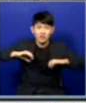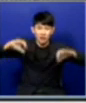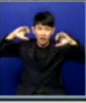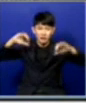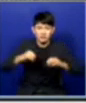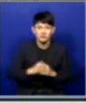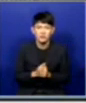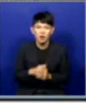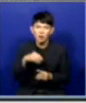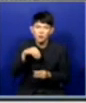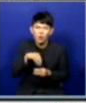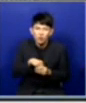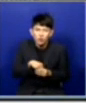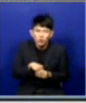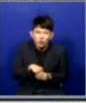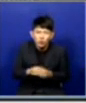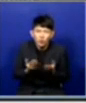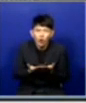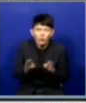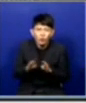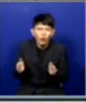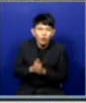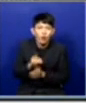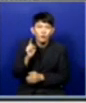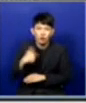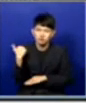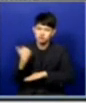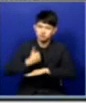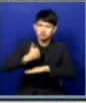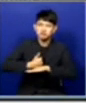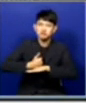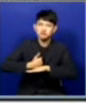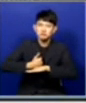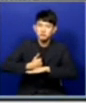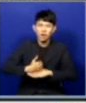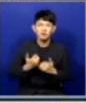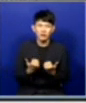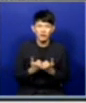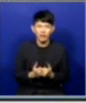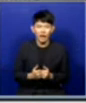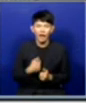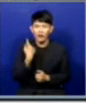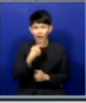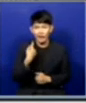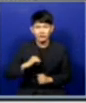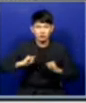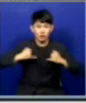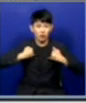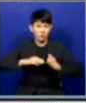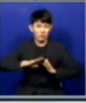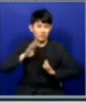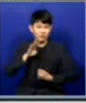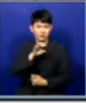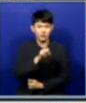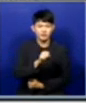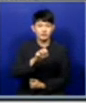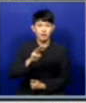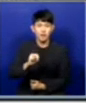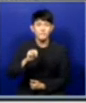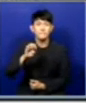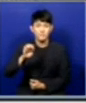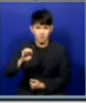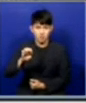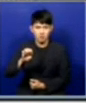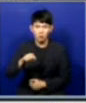ป็นเจ้าคนนายคนดังนั้นแล้วผู้ประกอบการ SME คือผู้ที่